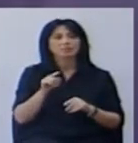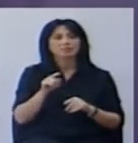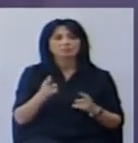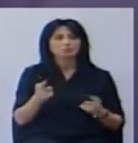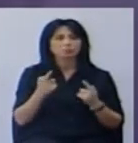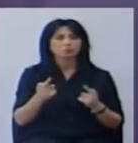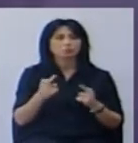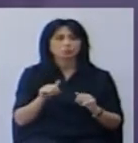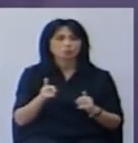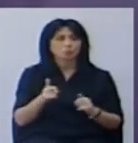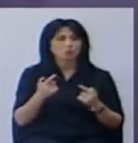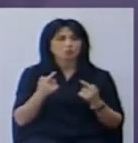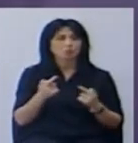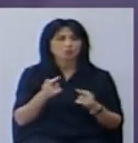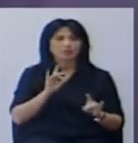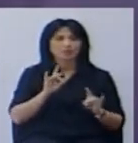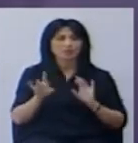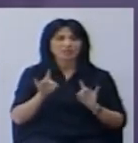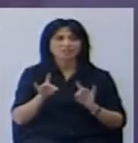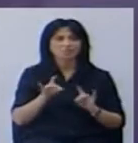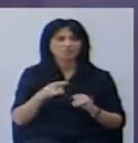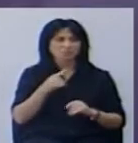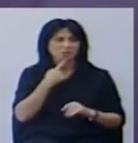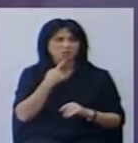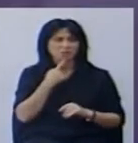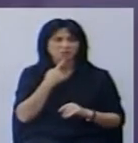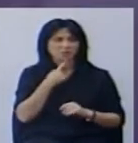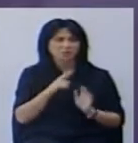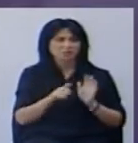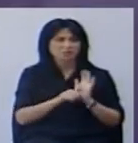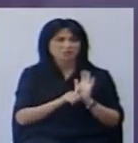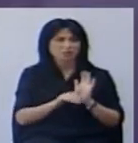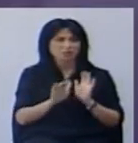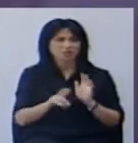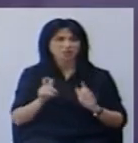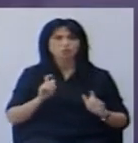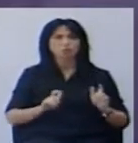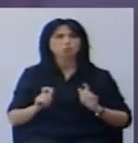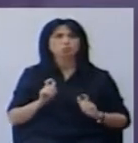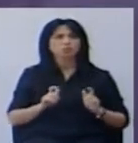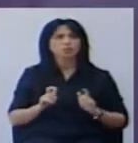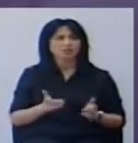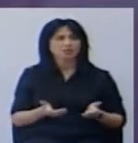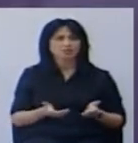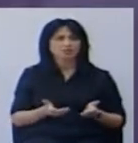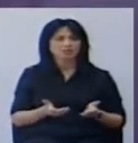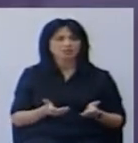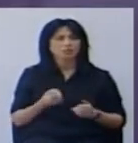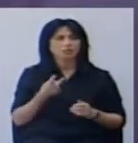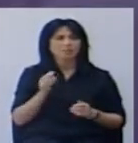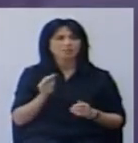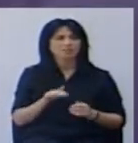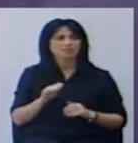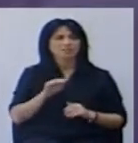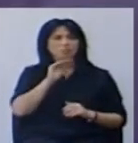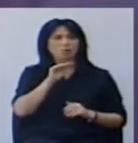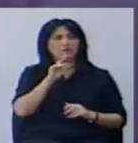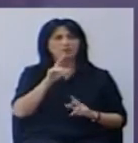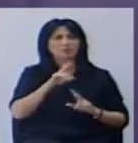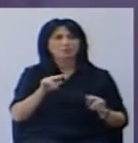მასშტაბით, როგორი მასშტაბითაც დაანონსდა, ცოტა მეეჭვება, იმიტომ 60000 სტუდენტი და 12000 პროფესორი